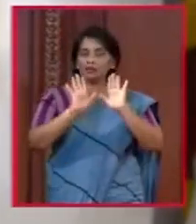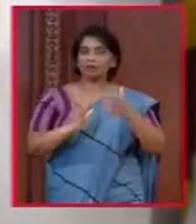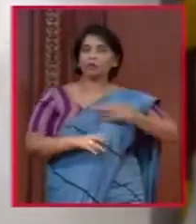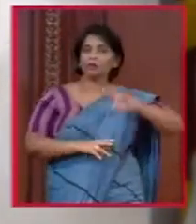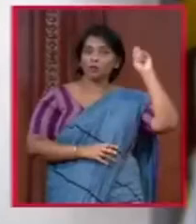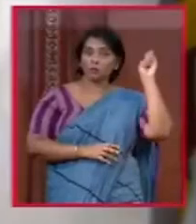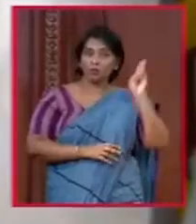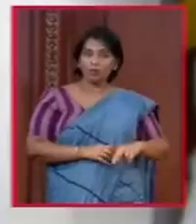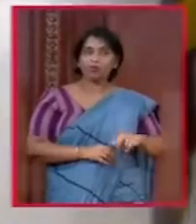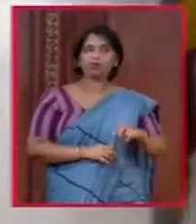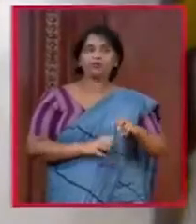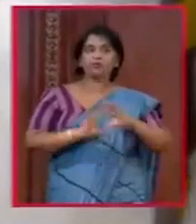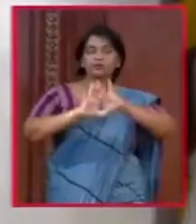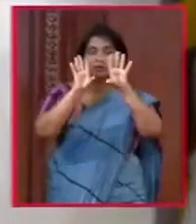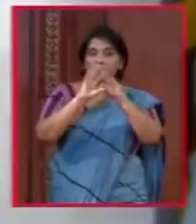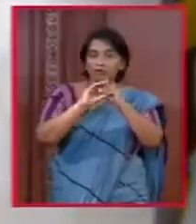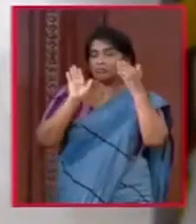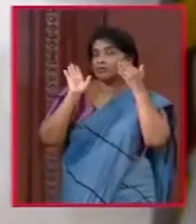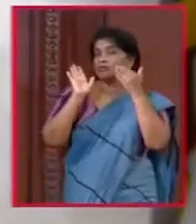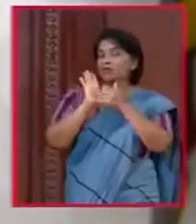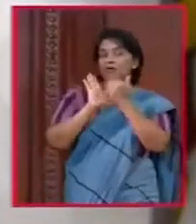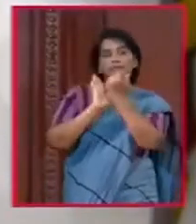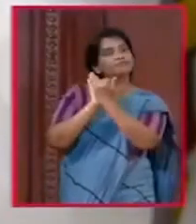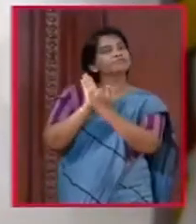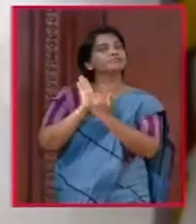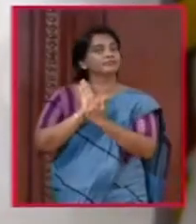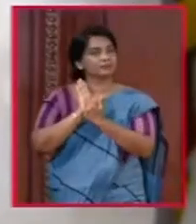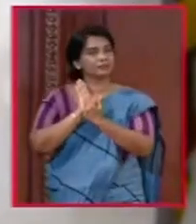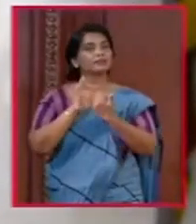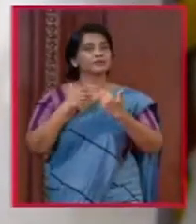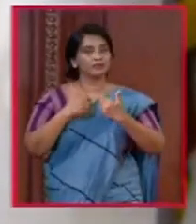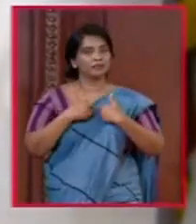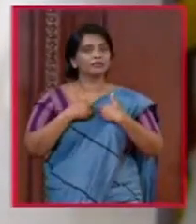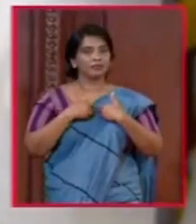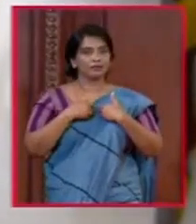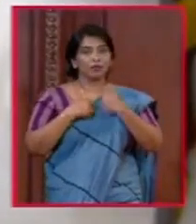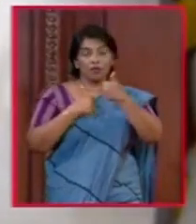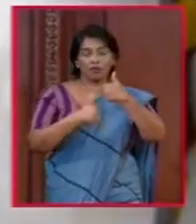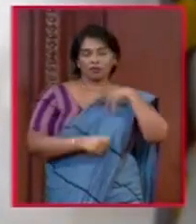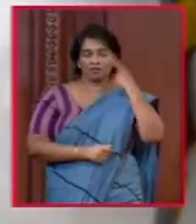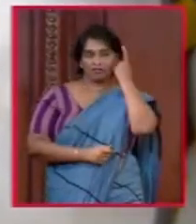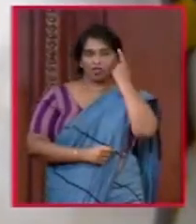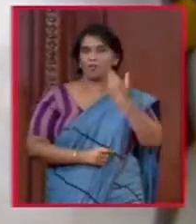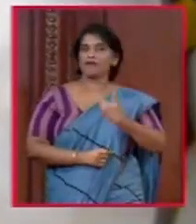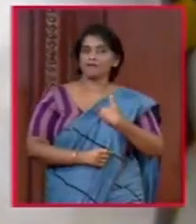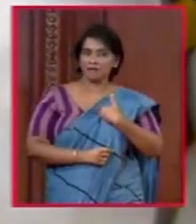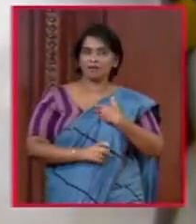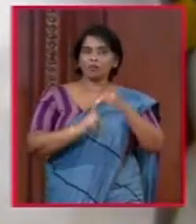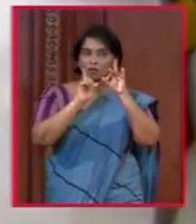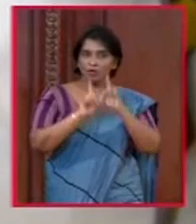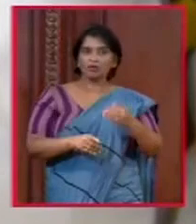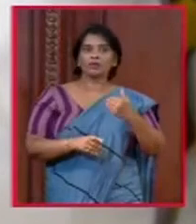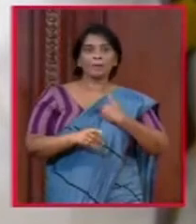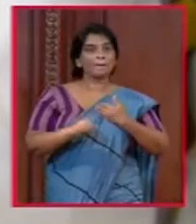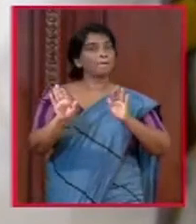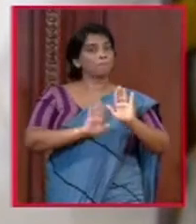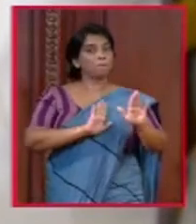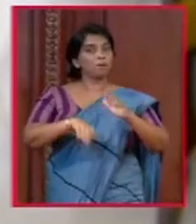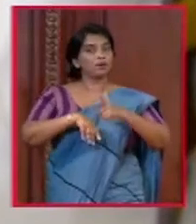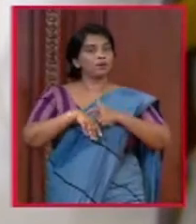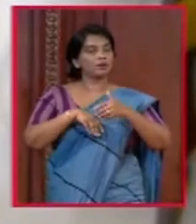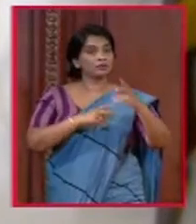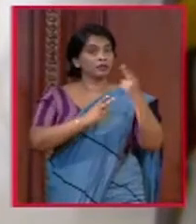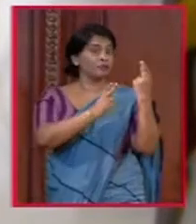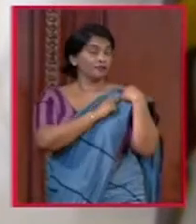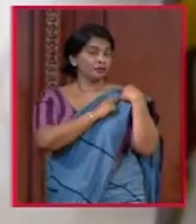අපේ ජයග්‍රහණයේ සංවිතිය සහ ප්‍රමාණය පිළිබඳව අපට ඉතා හොඳ අවබෝධයක් තිබෙනවා. එනිසා මාගේ පාලන කාලය තුළ